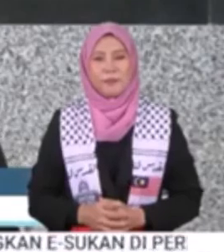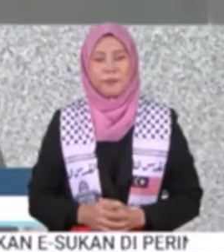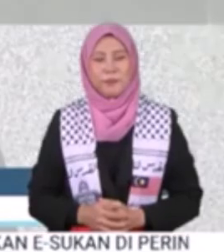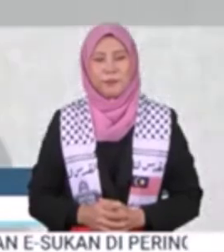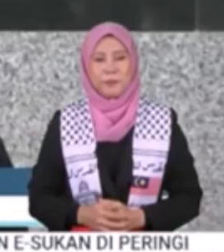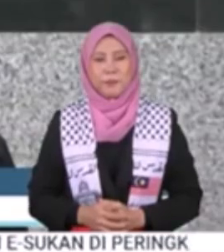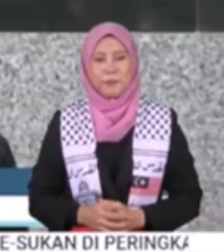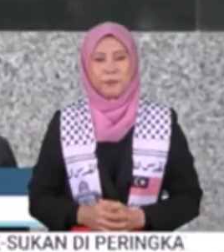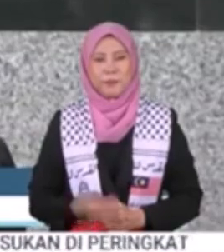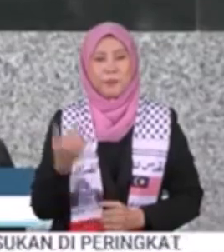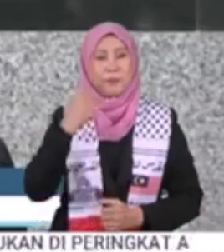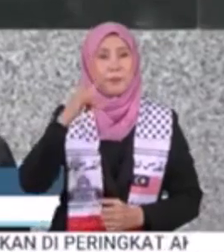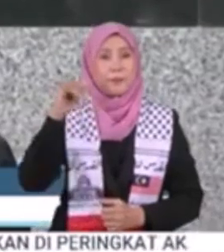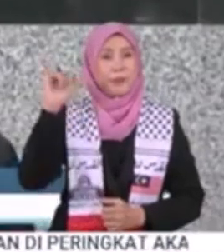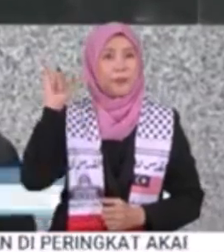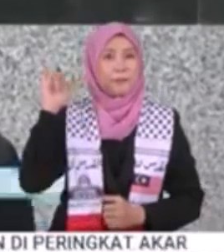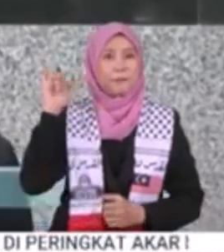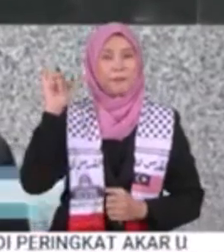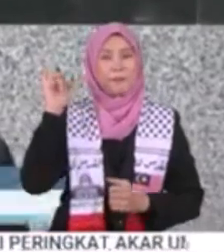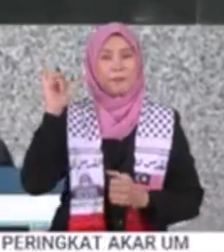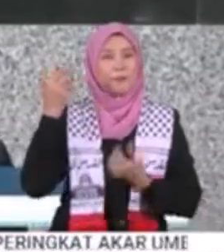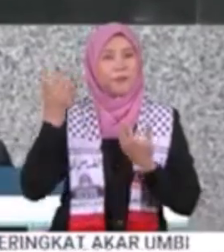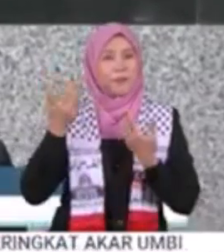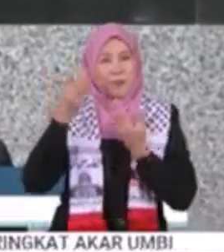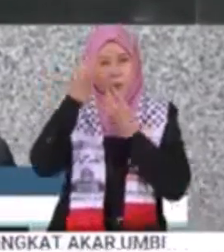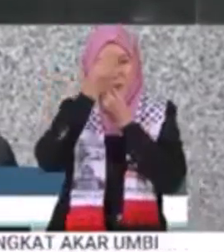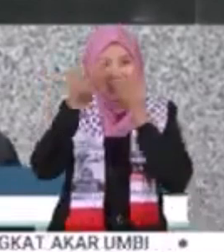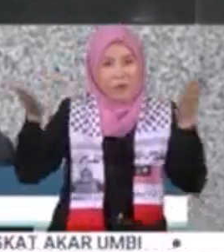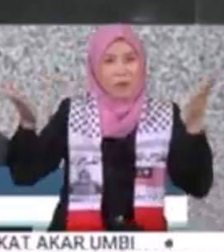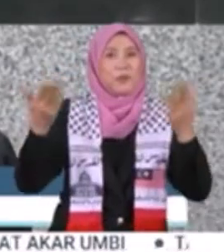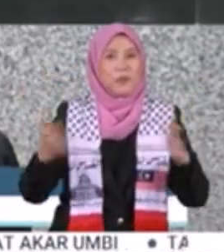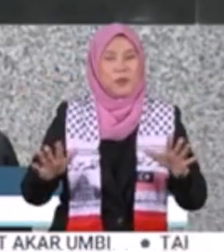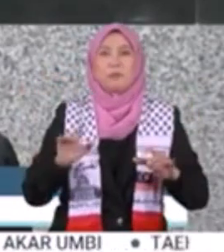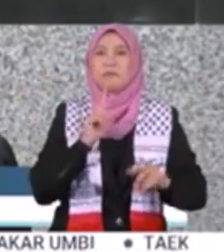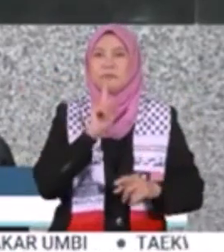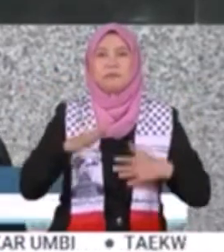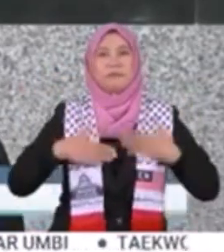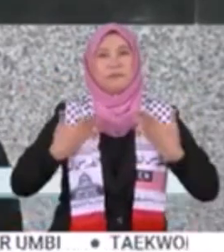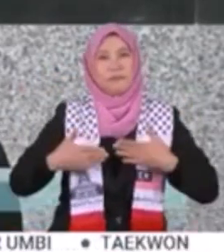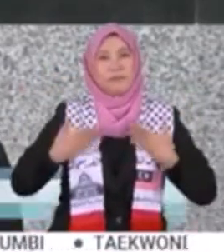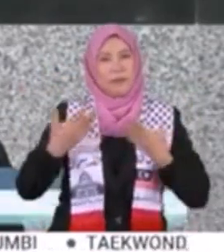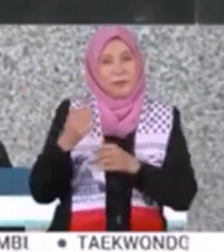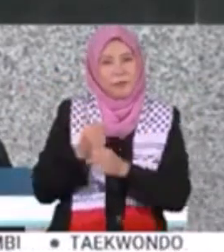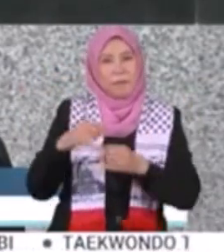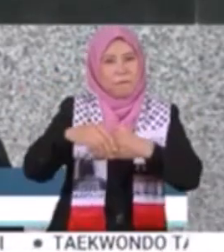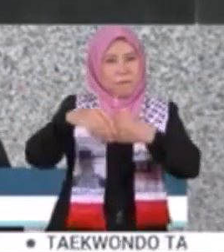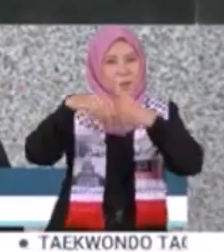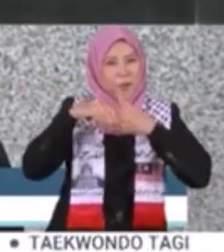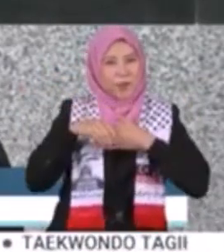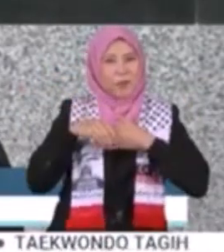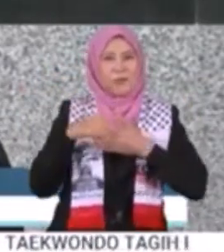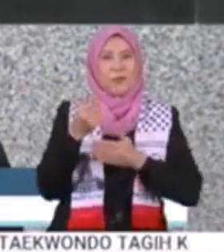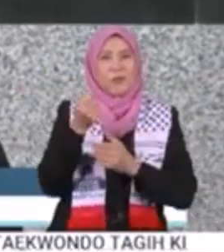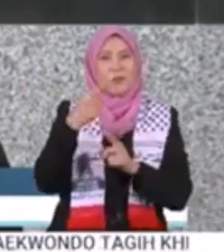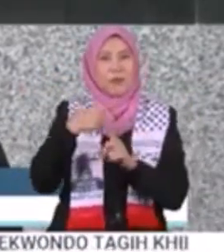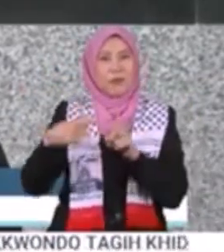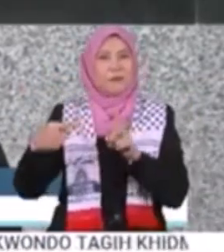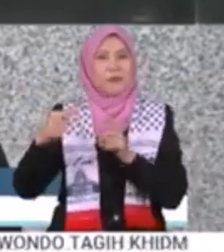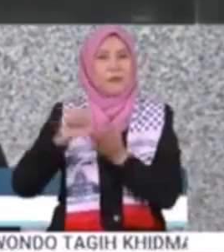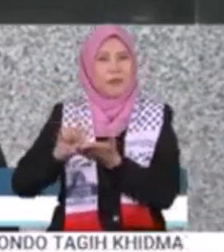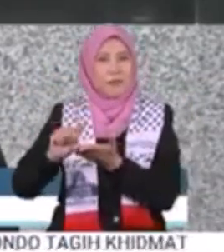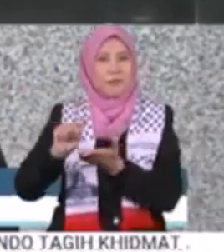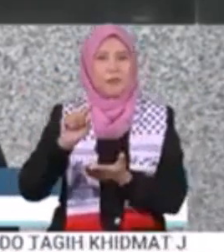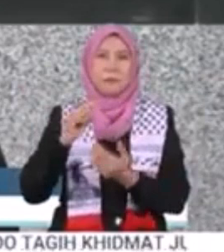Kerja semalam selepas cm umumkan kita semua berasa sangat gembiralah dapat tahu bonus setengah bulan gaji ataupun